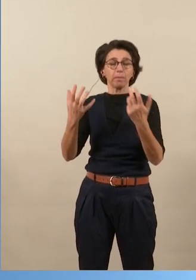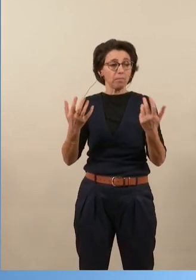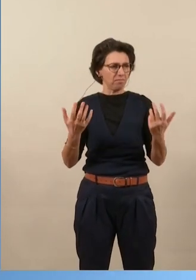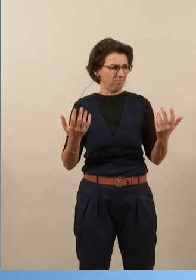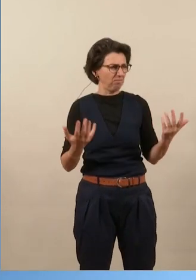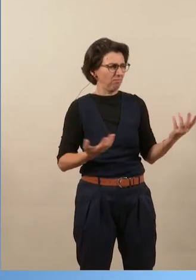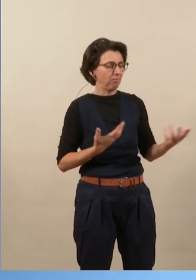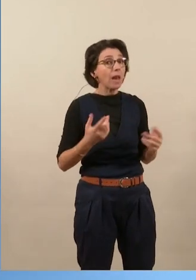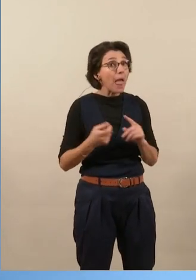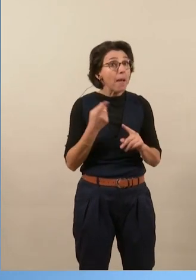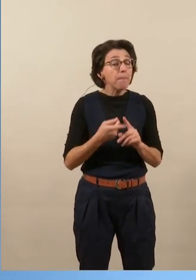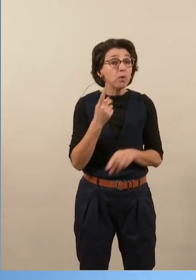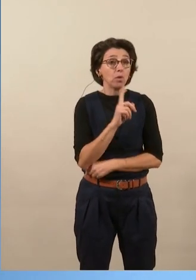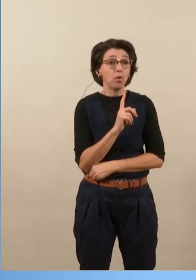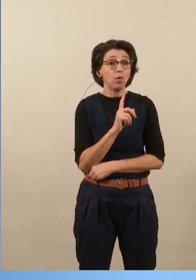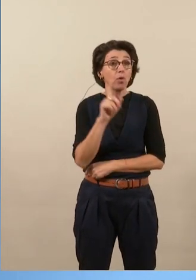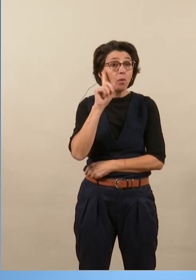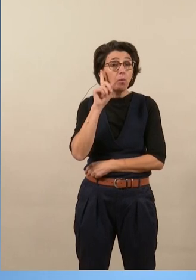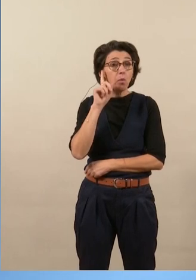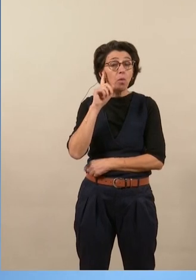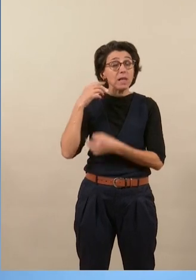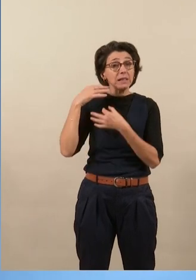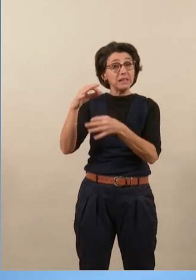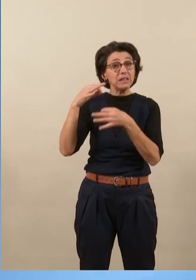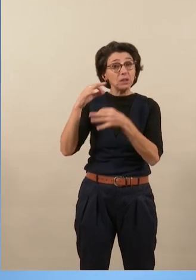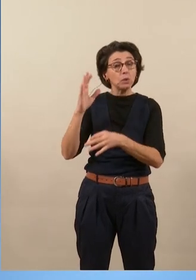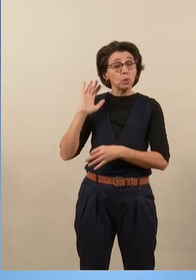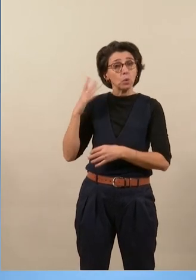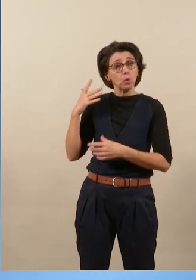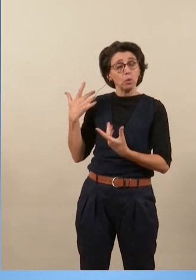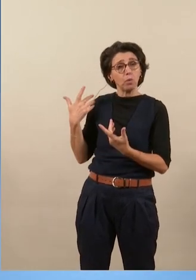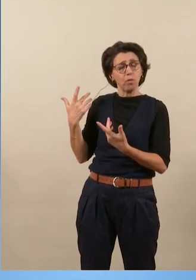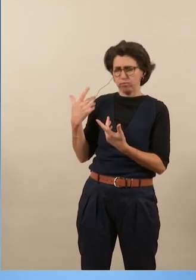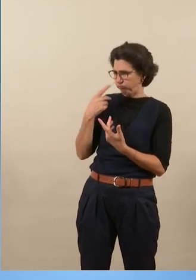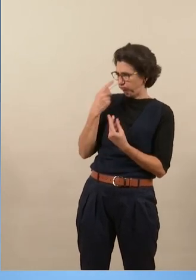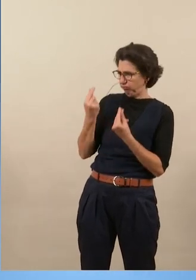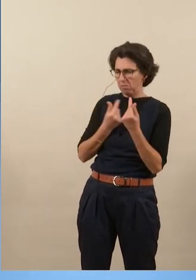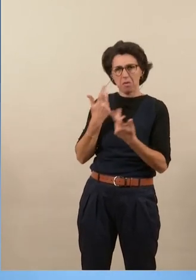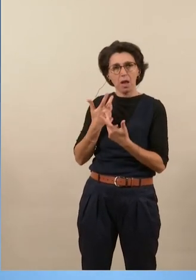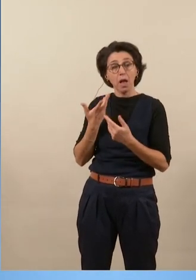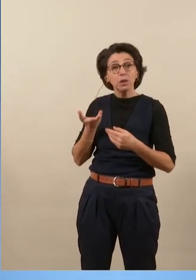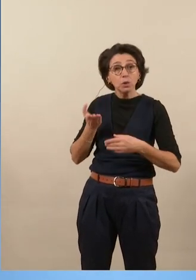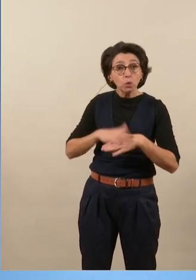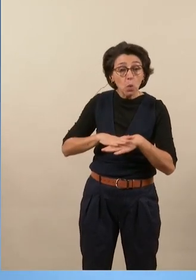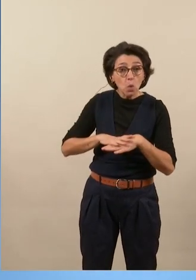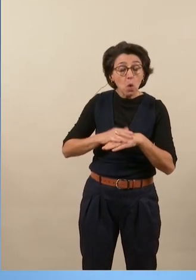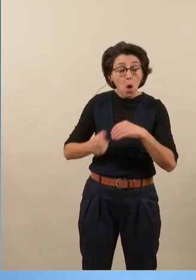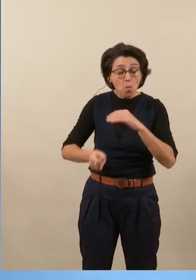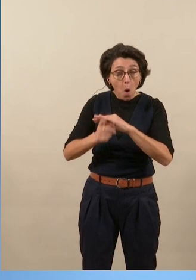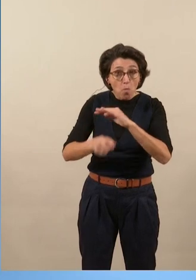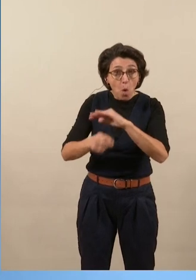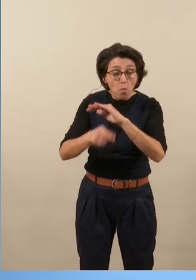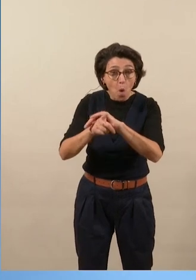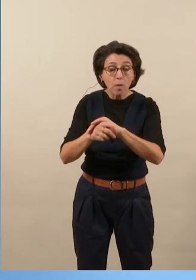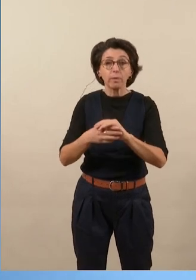beaucoup le discours de de gu tucher à ce moment-là cont tenu des événements qui ont suivi avec la la la position de de Hakim